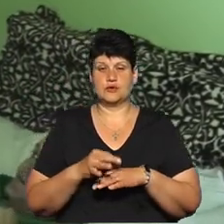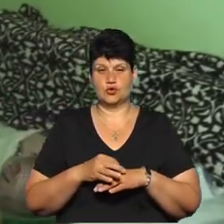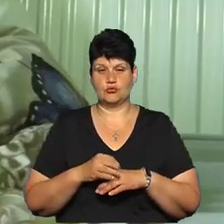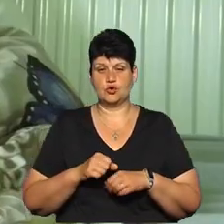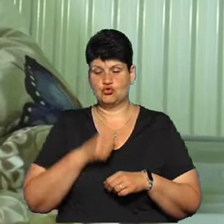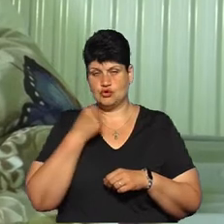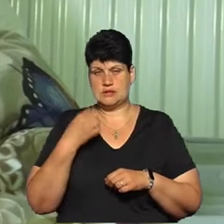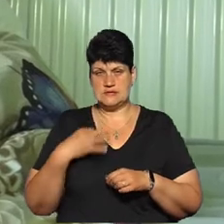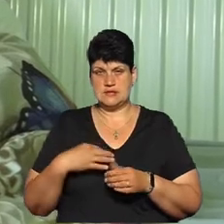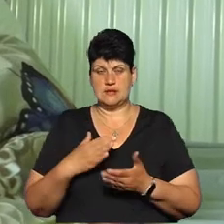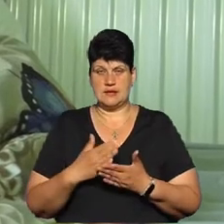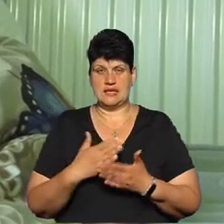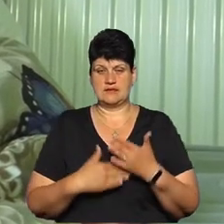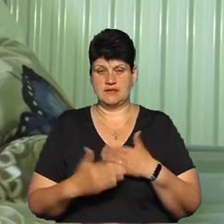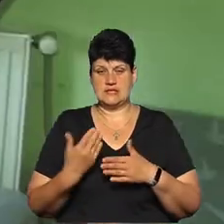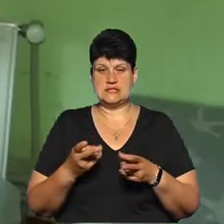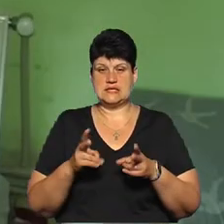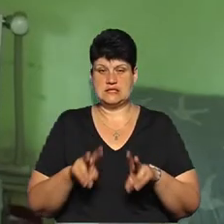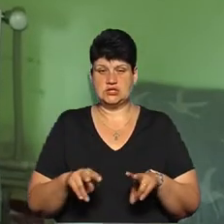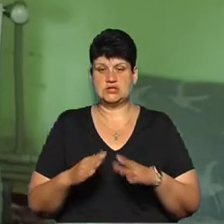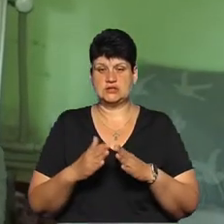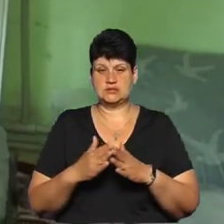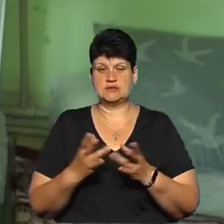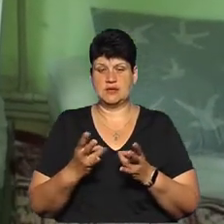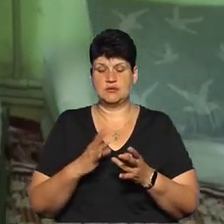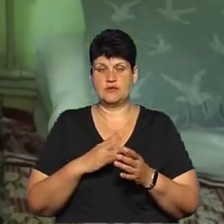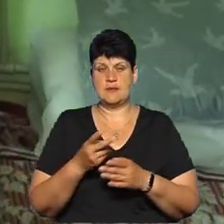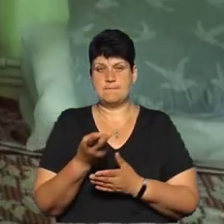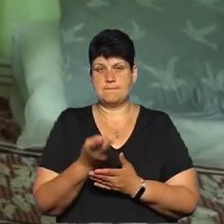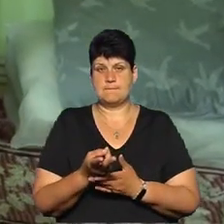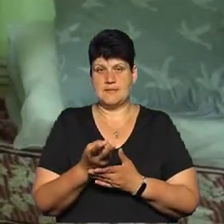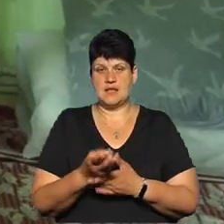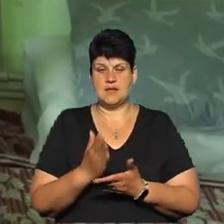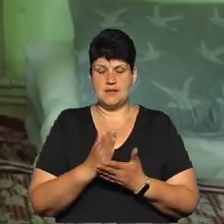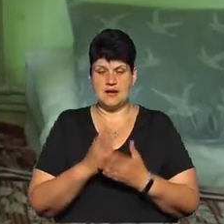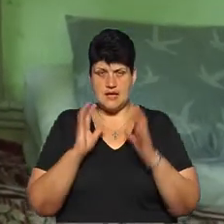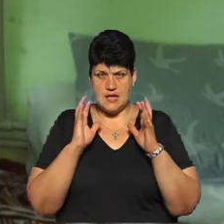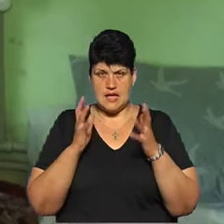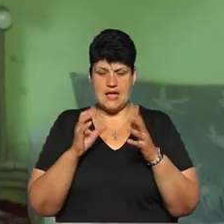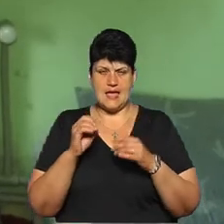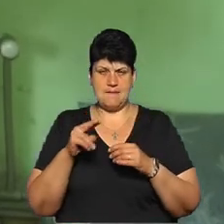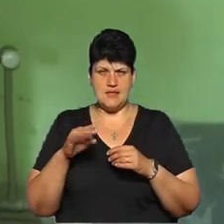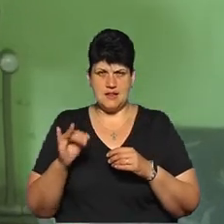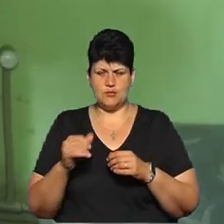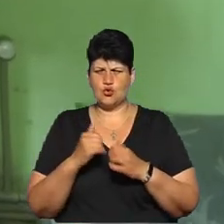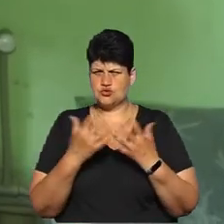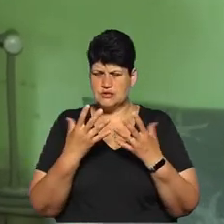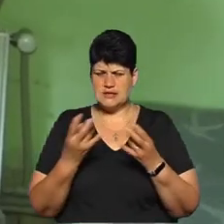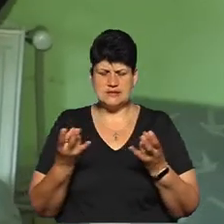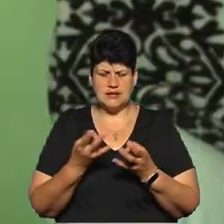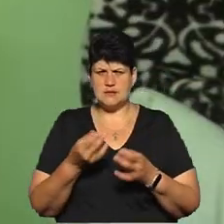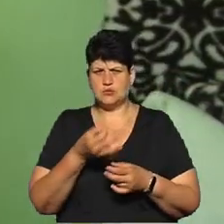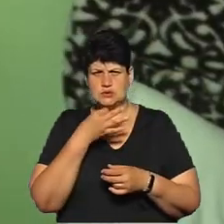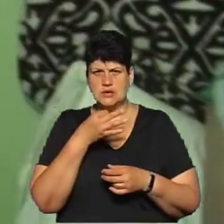інвалідність. Каже, залишити дім мусили заради сина. Він паралізований і має епілепсію. Йому щодня потрібні ліки, яких в окупації дістати не